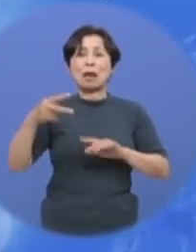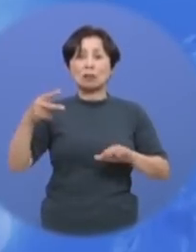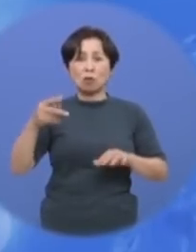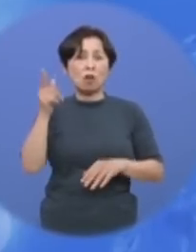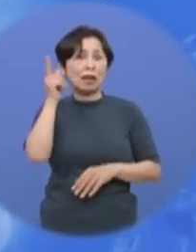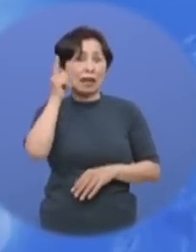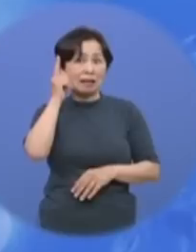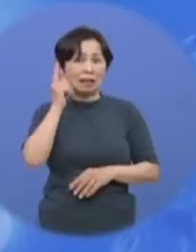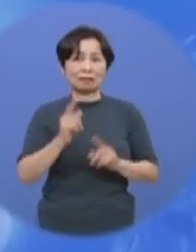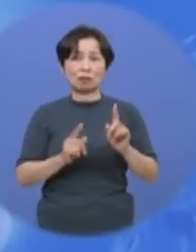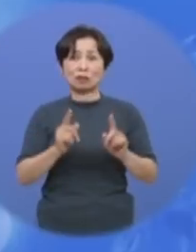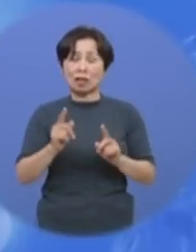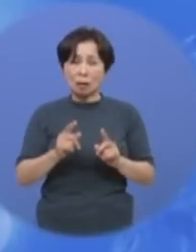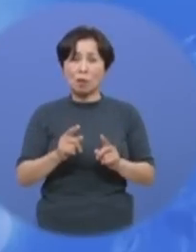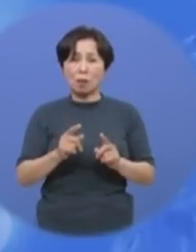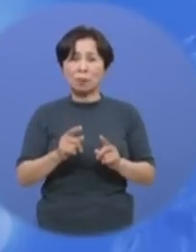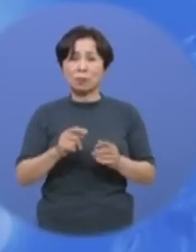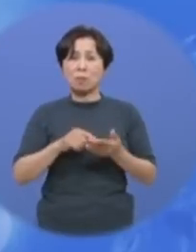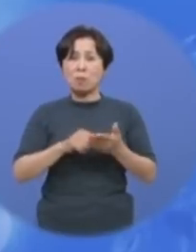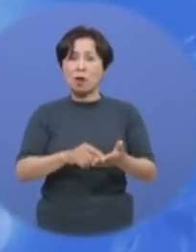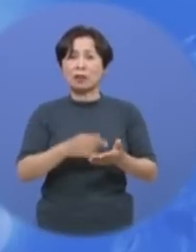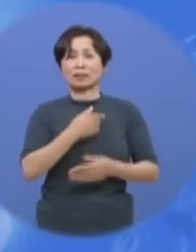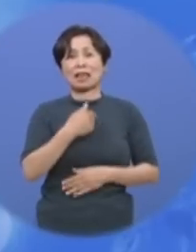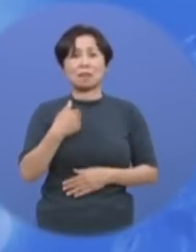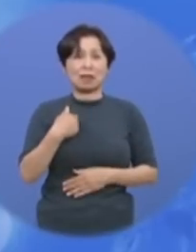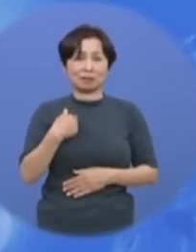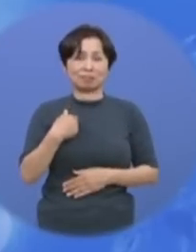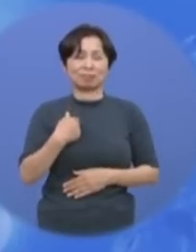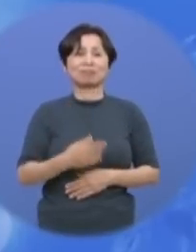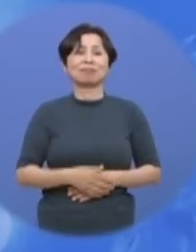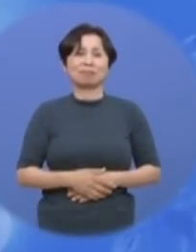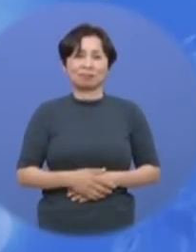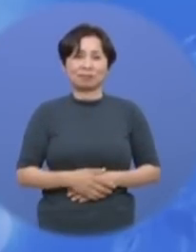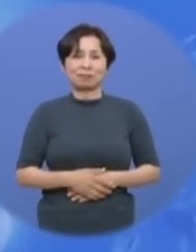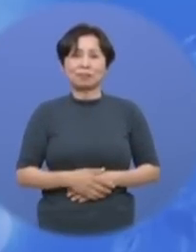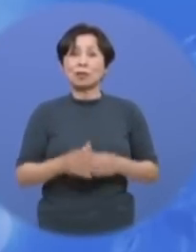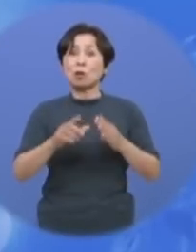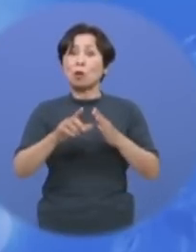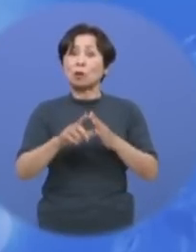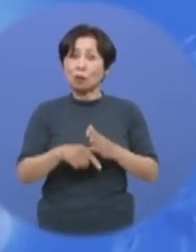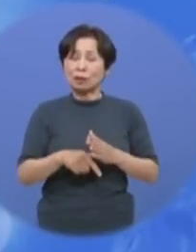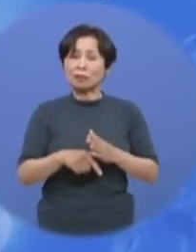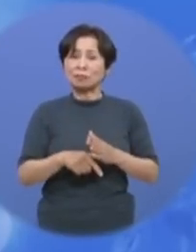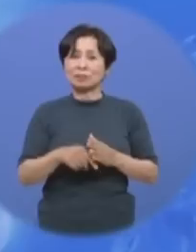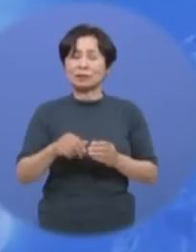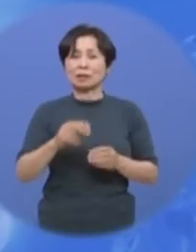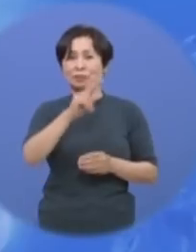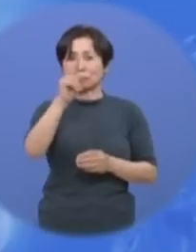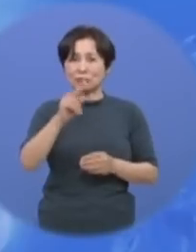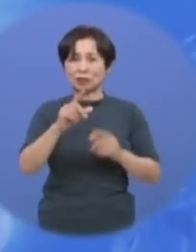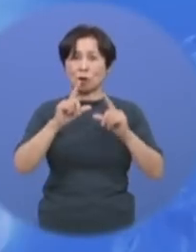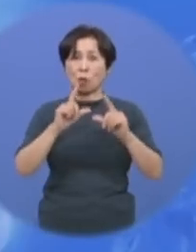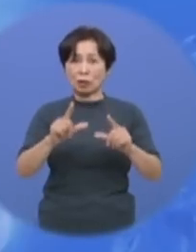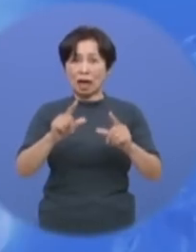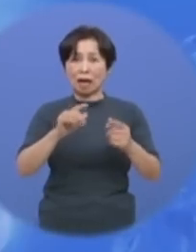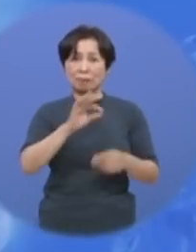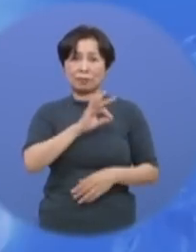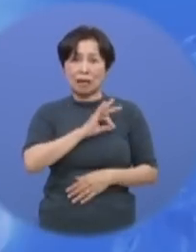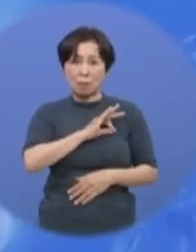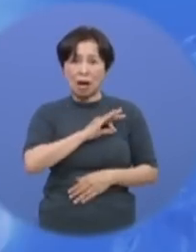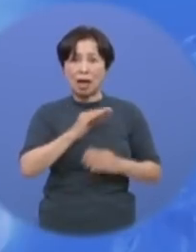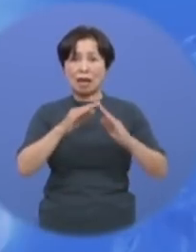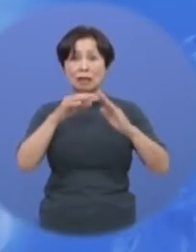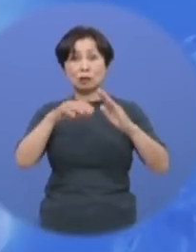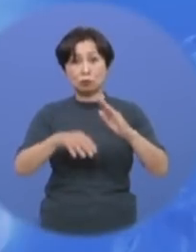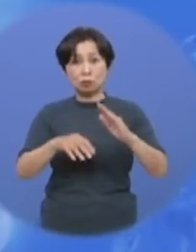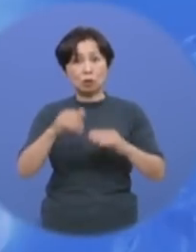携帯電話どちらからでもご応募いただけます応募の際はクイズの答えお名前住所